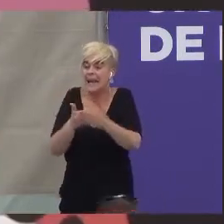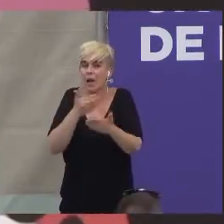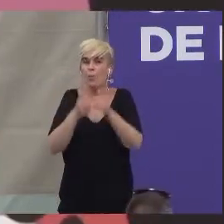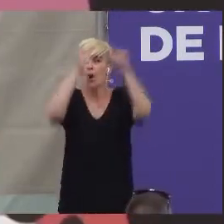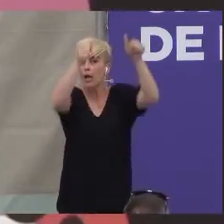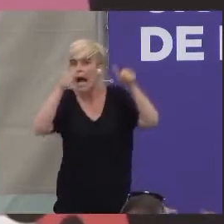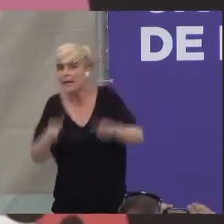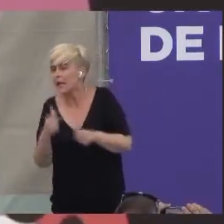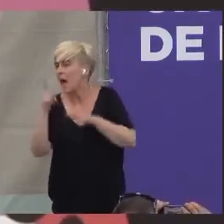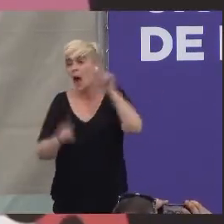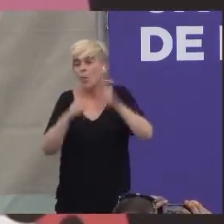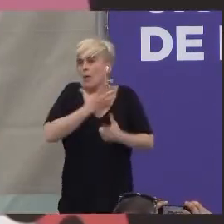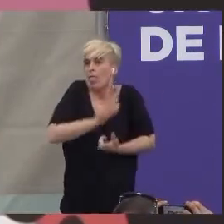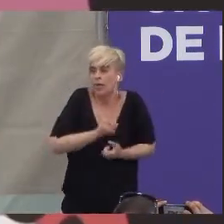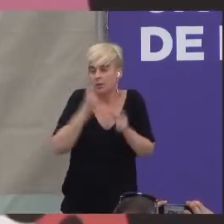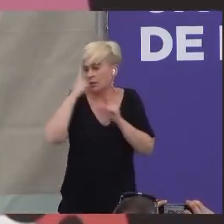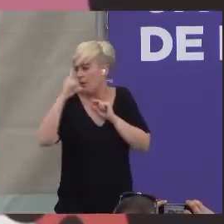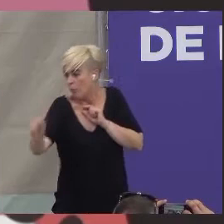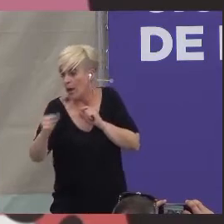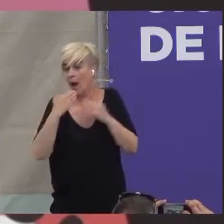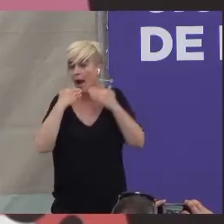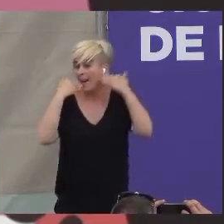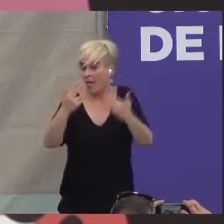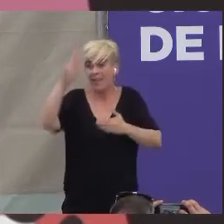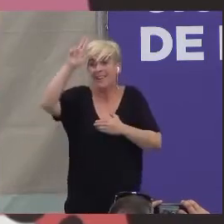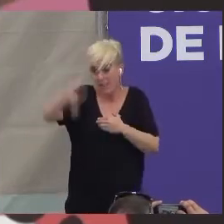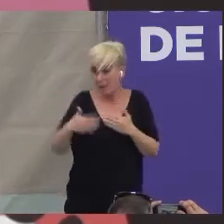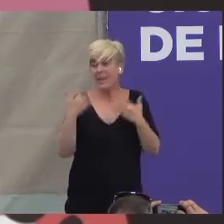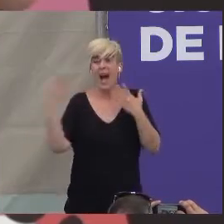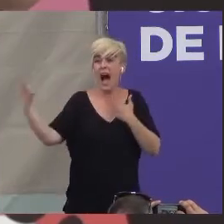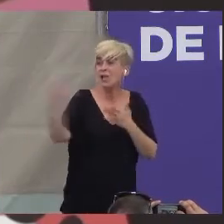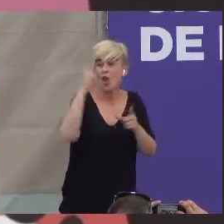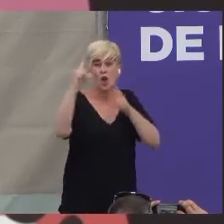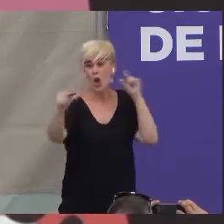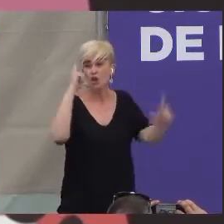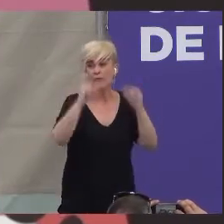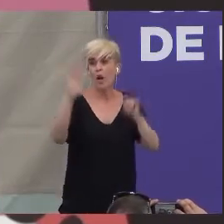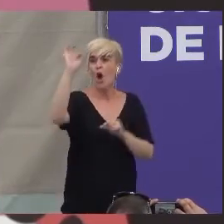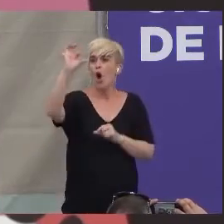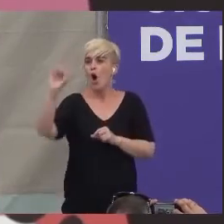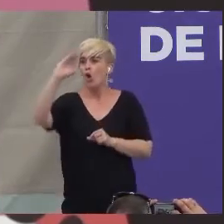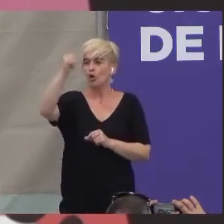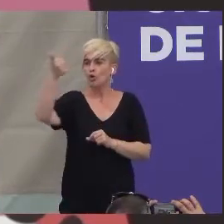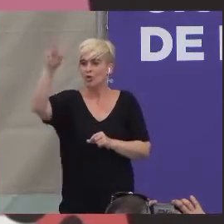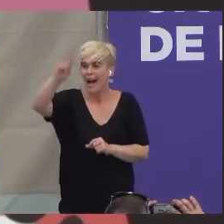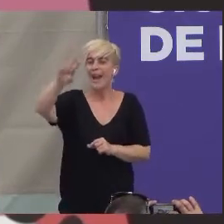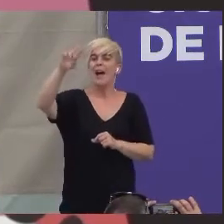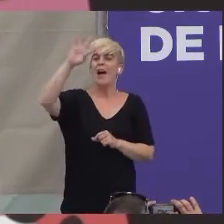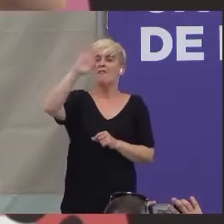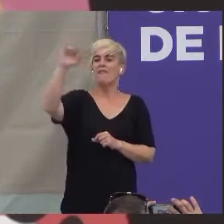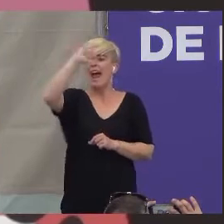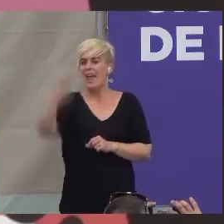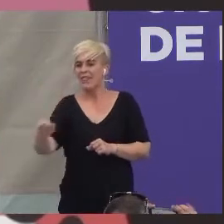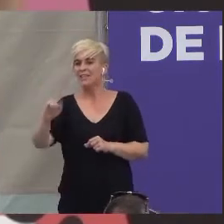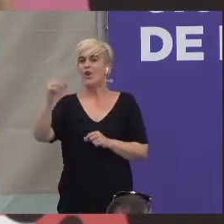en un moment es varen desil·lusionar. A totes aquestes persones, moltes gràcies a Òscar, a Francesca, a Lluís i a